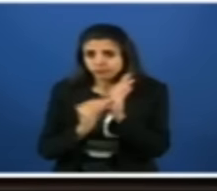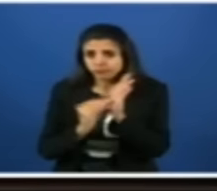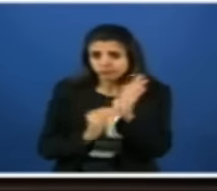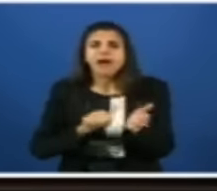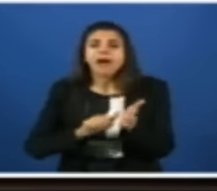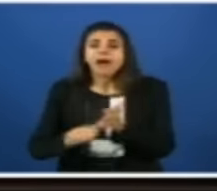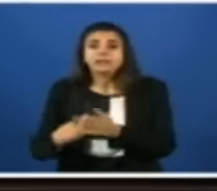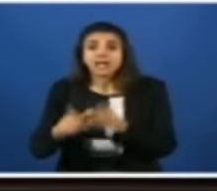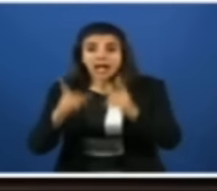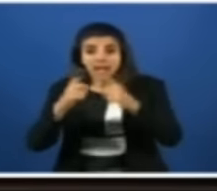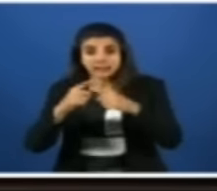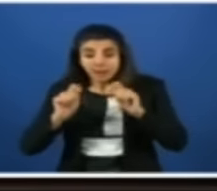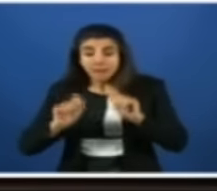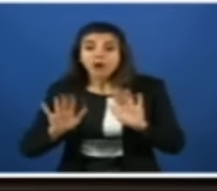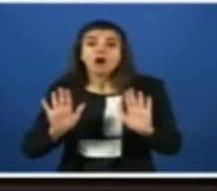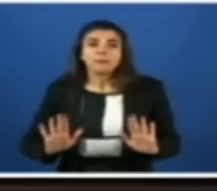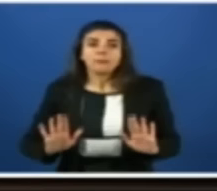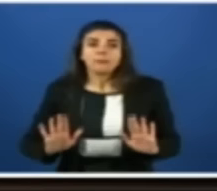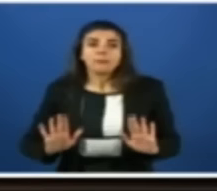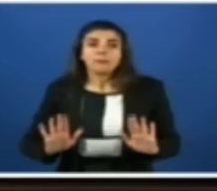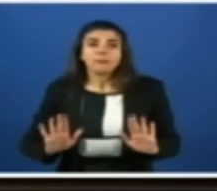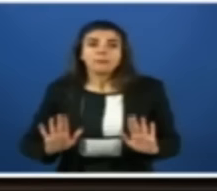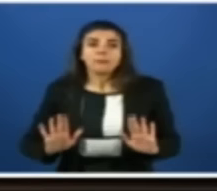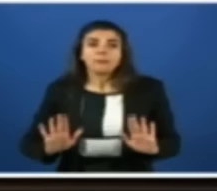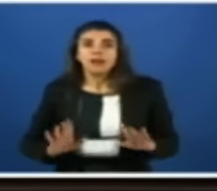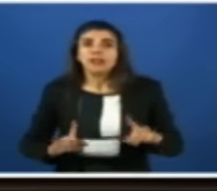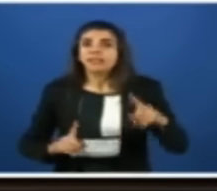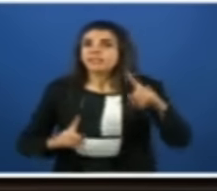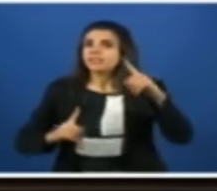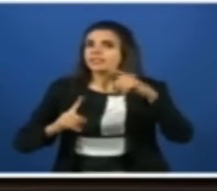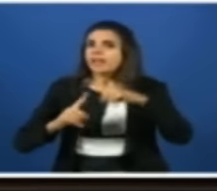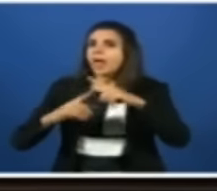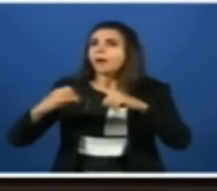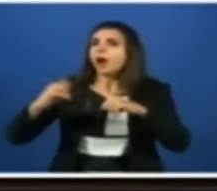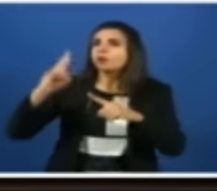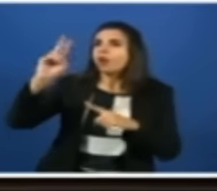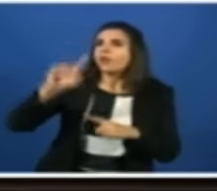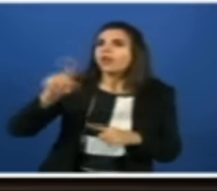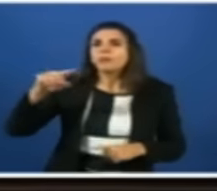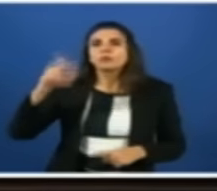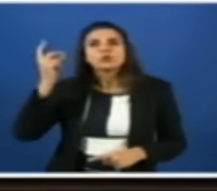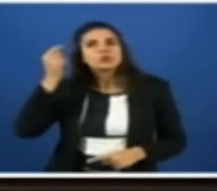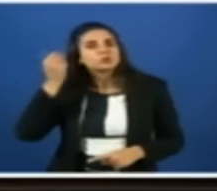Her şey hesap edilmiş ama Tayyip Erdoğan unutulmuş.